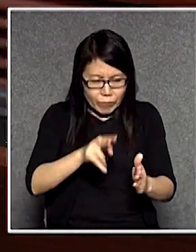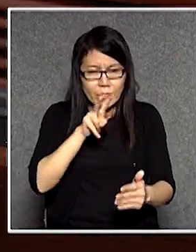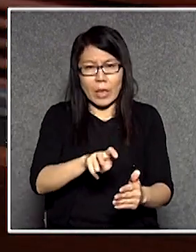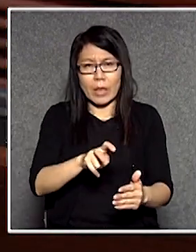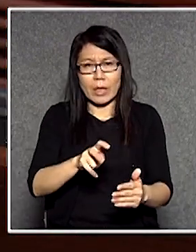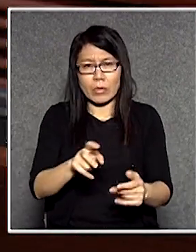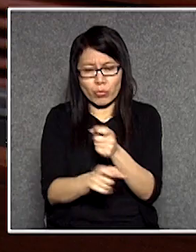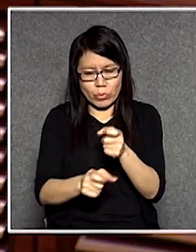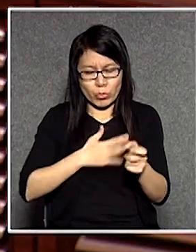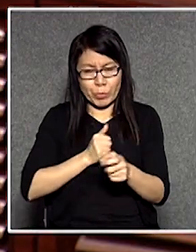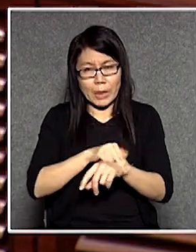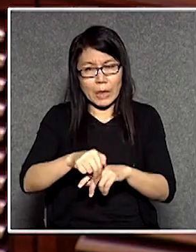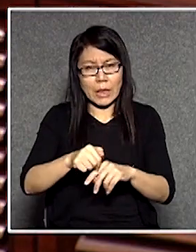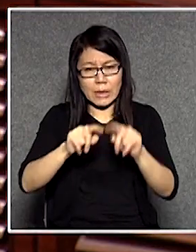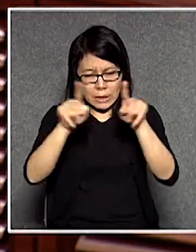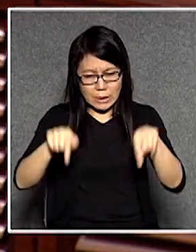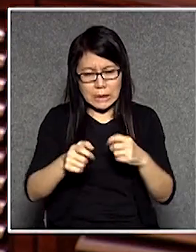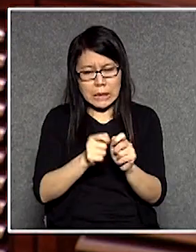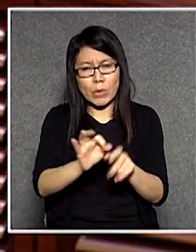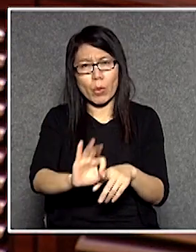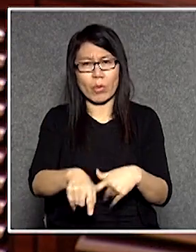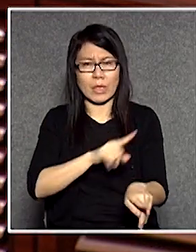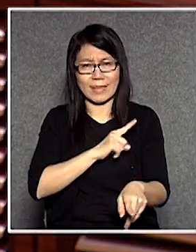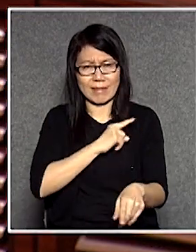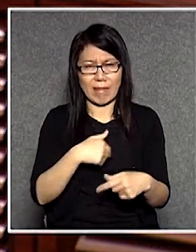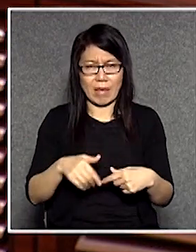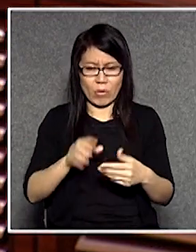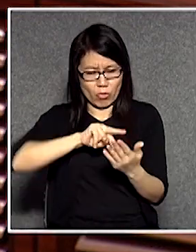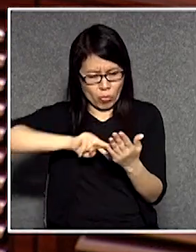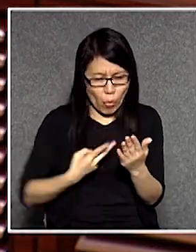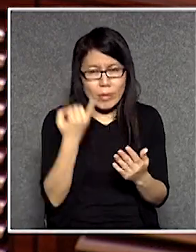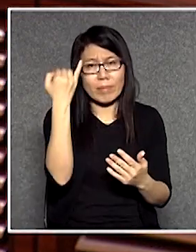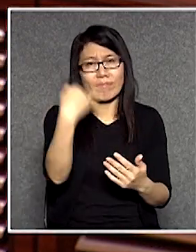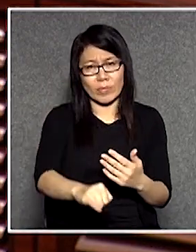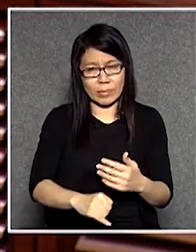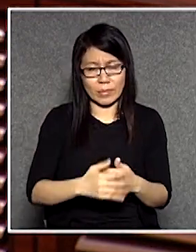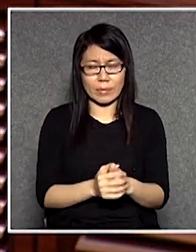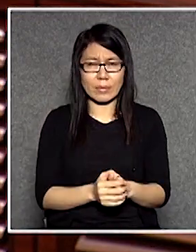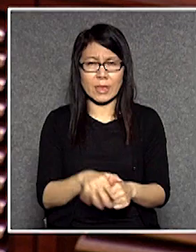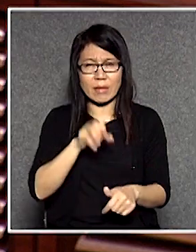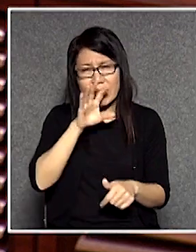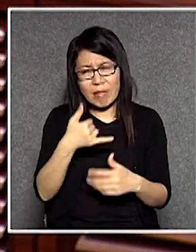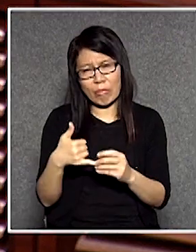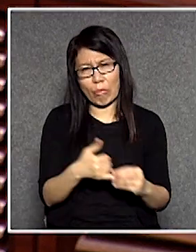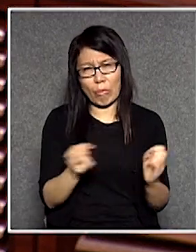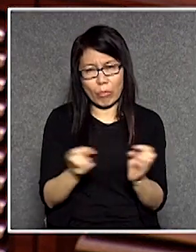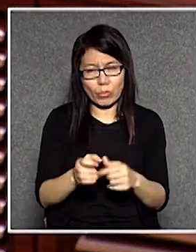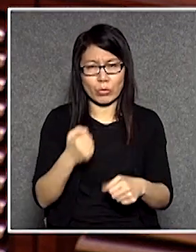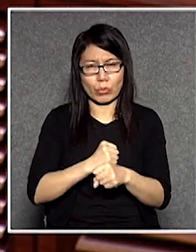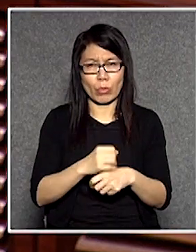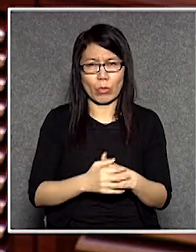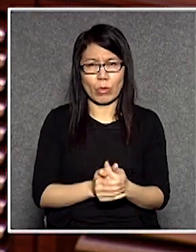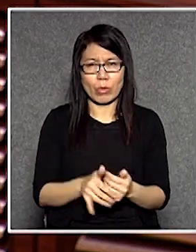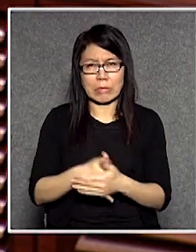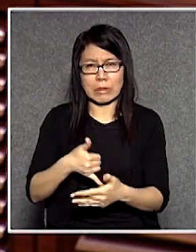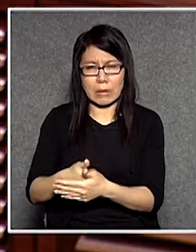案，那你即是沒有資格做這些修正案，你只是為拉布而拉布，阻